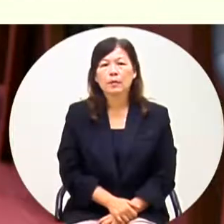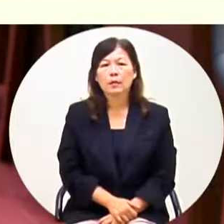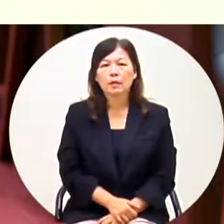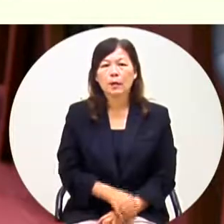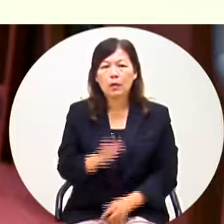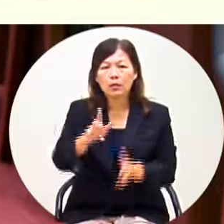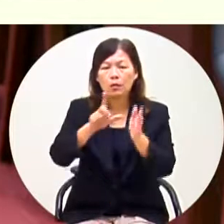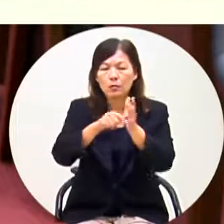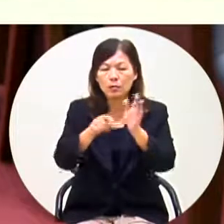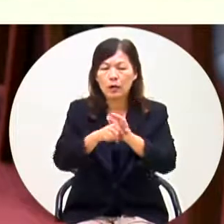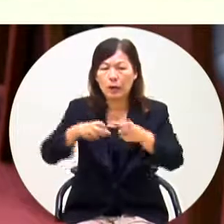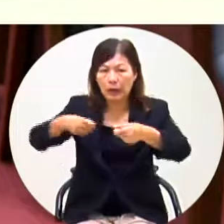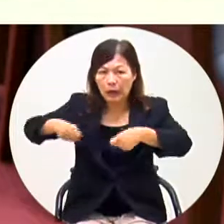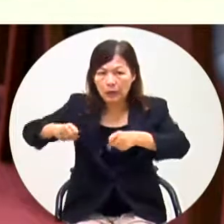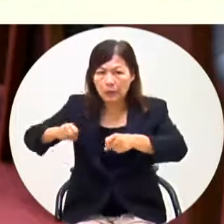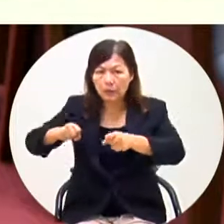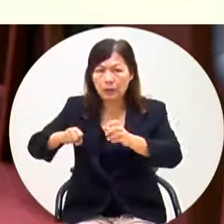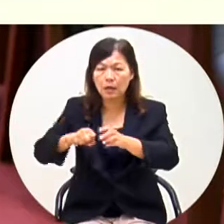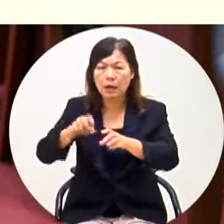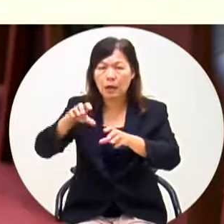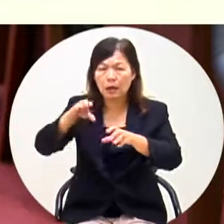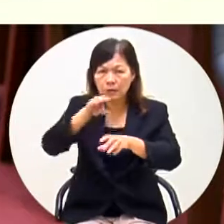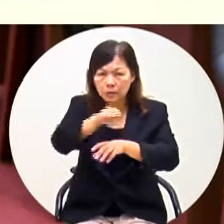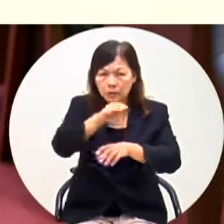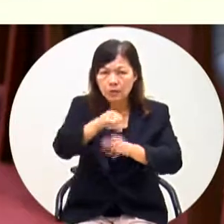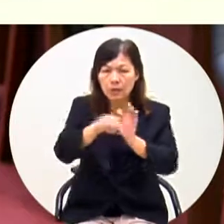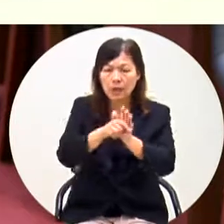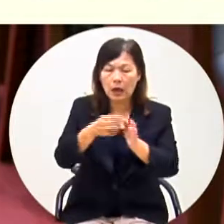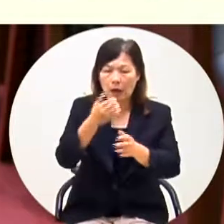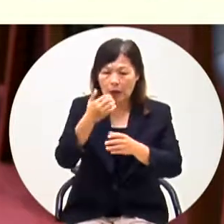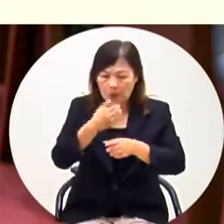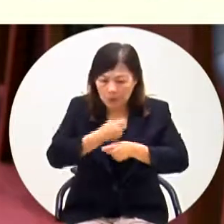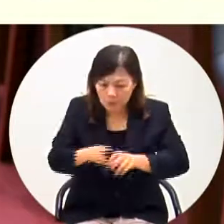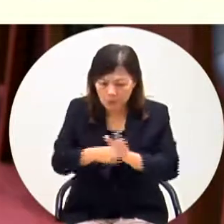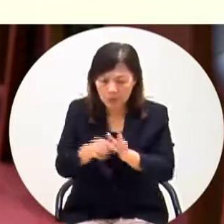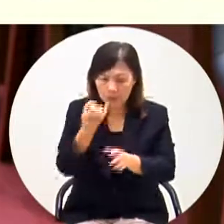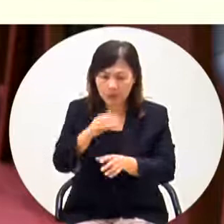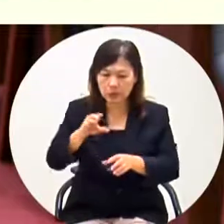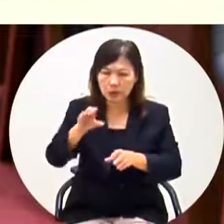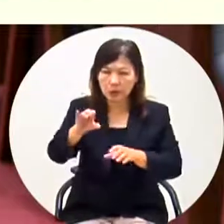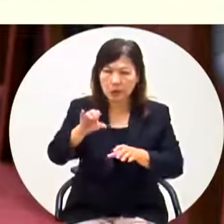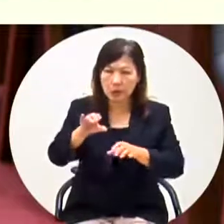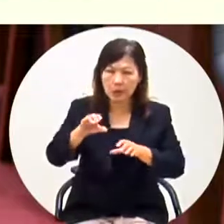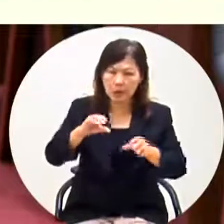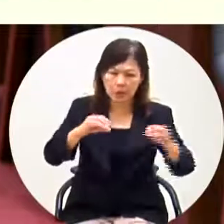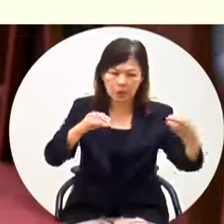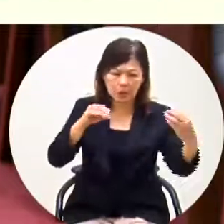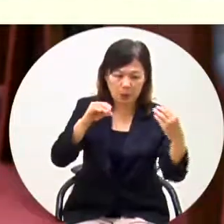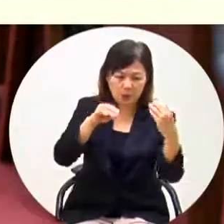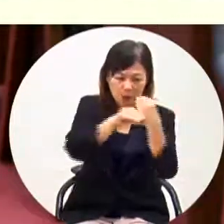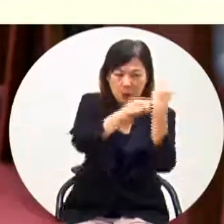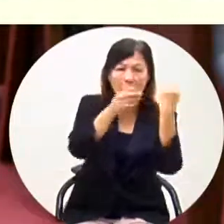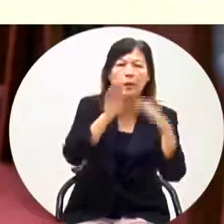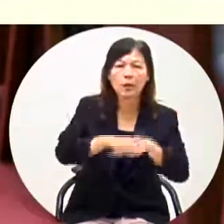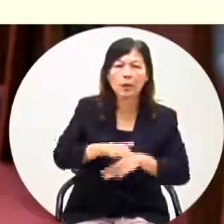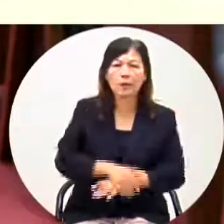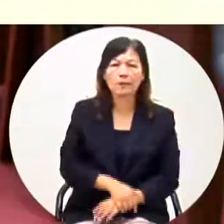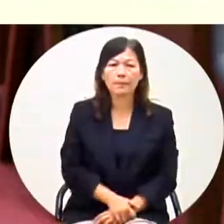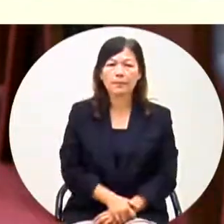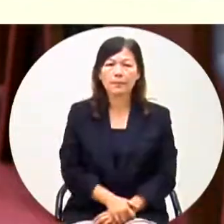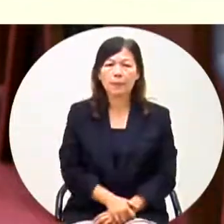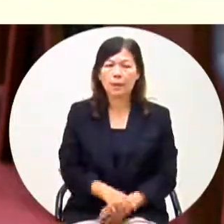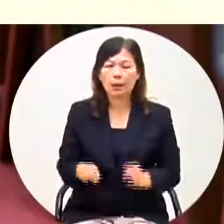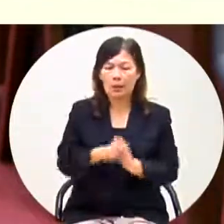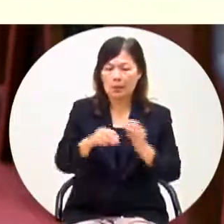车就不小心有可能会冲撞到对向的车道去，发生很严重的车祸。尤其本席